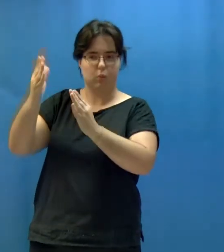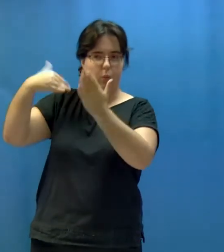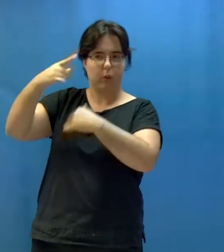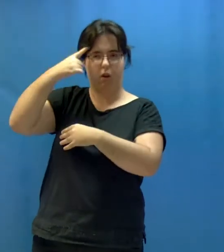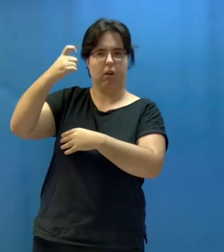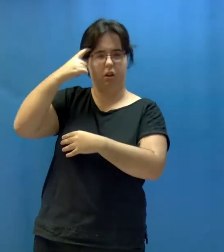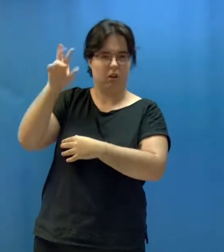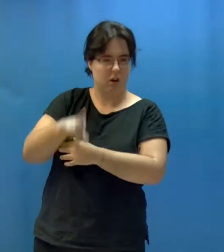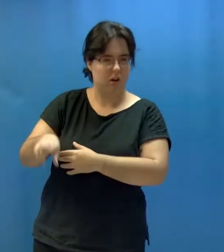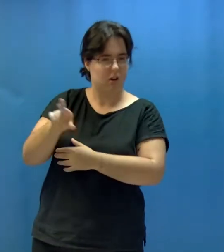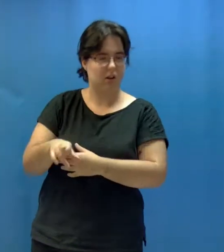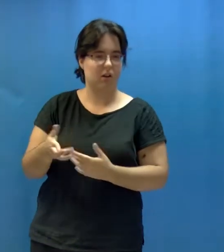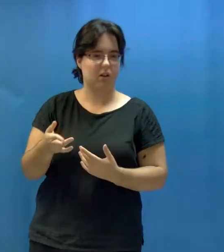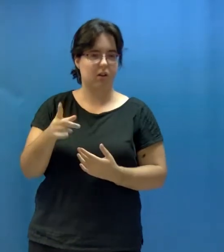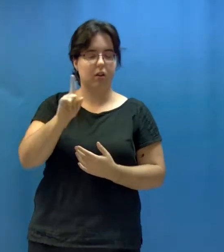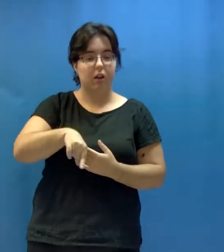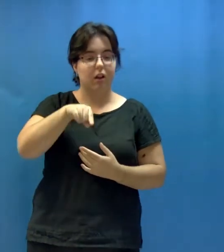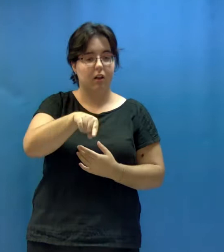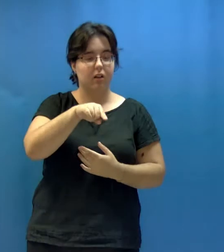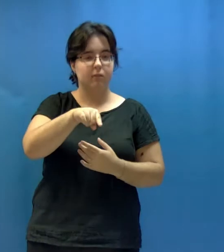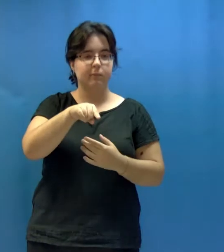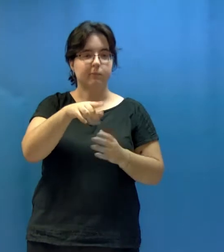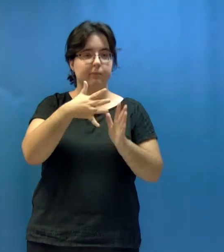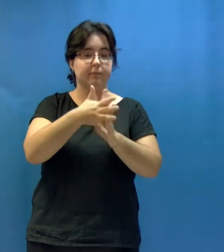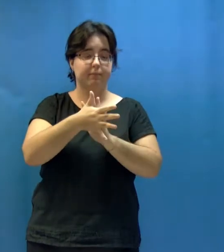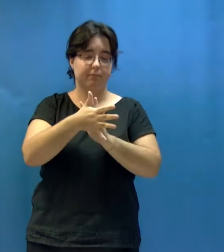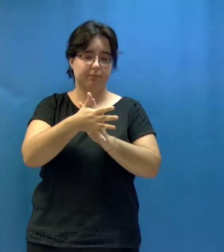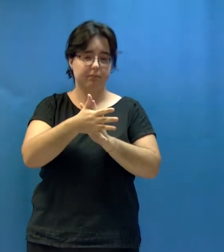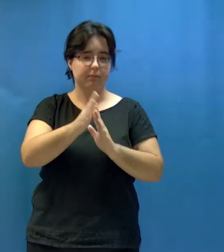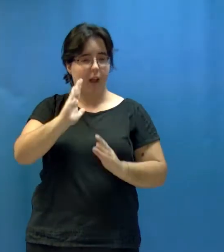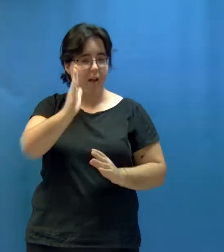la sensibilitat democràtica de qualsevol ciutadà i és una ofensa a la